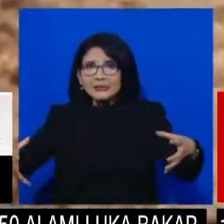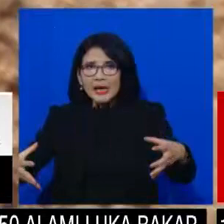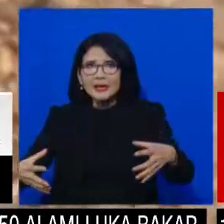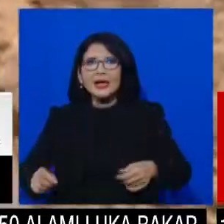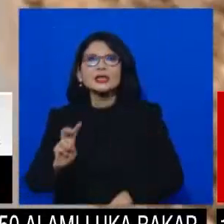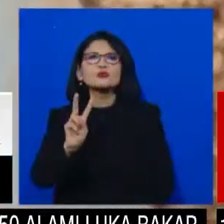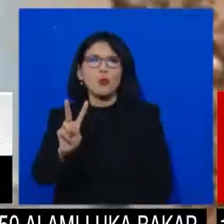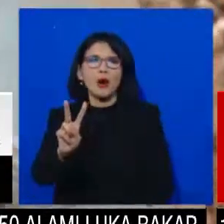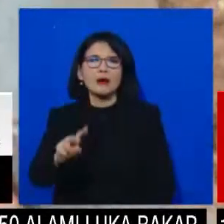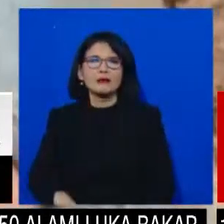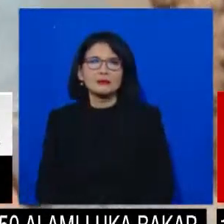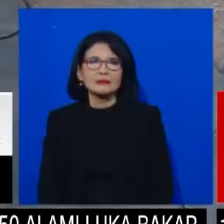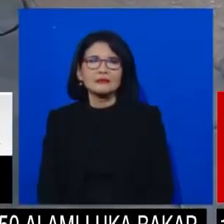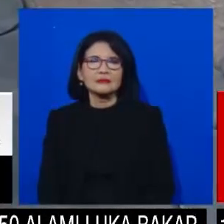ya.